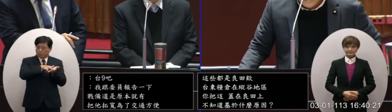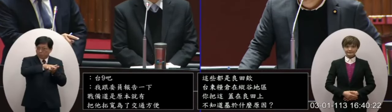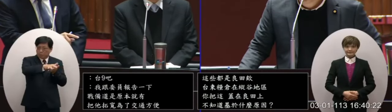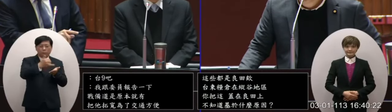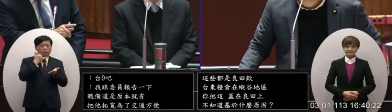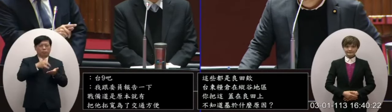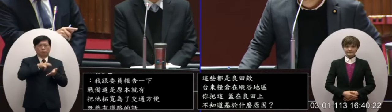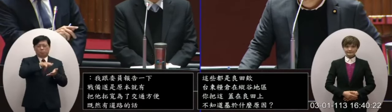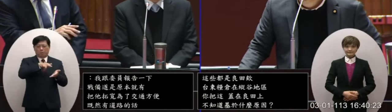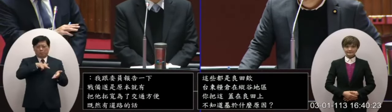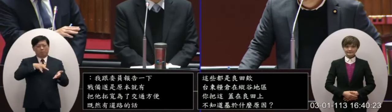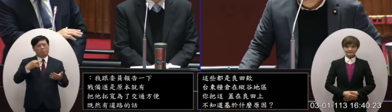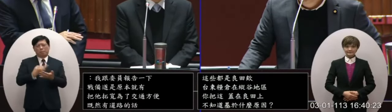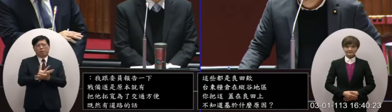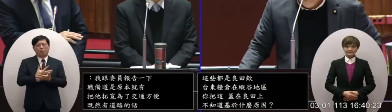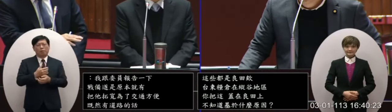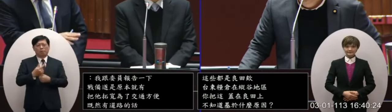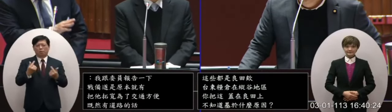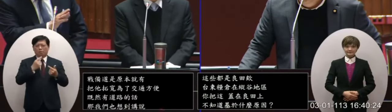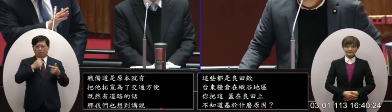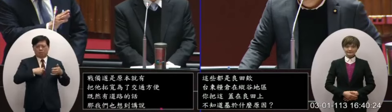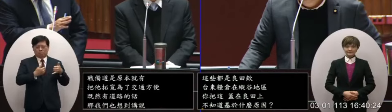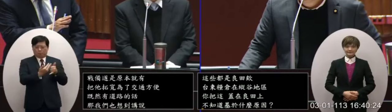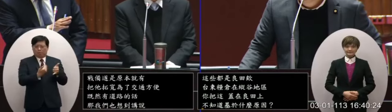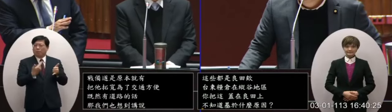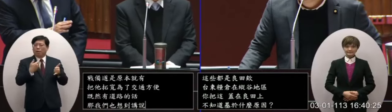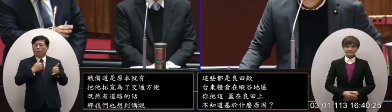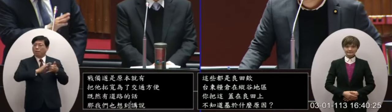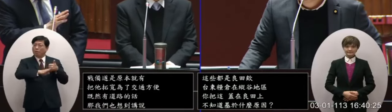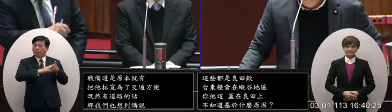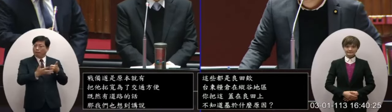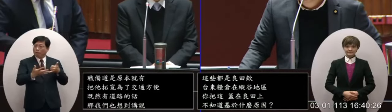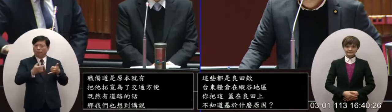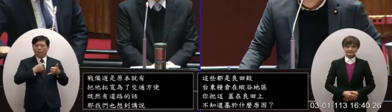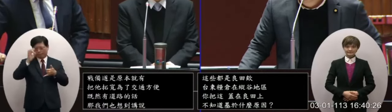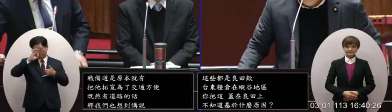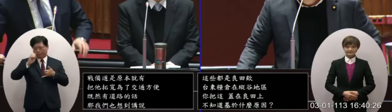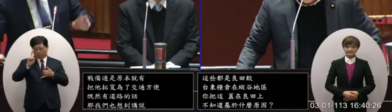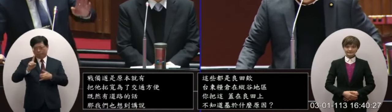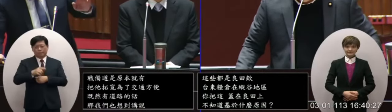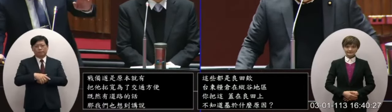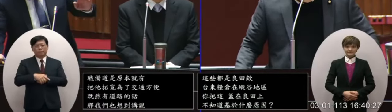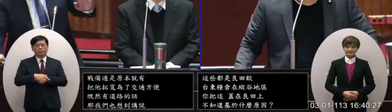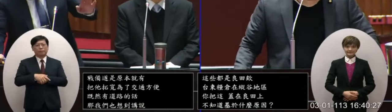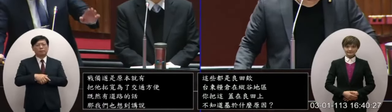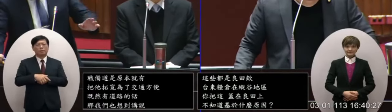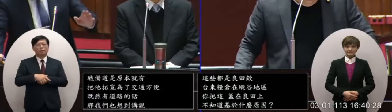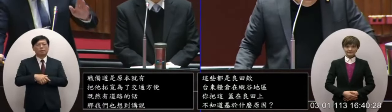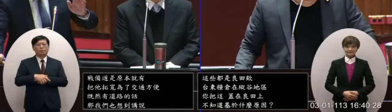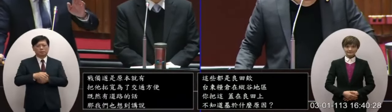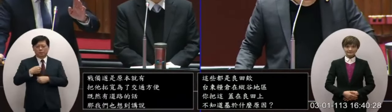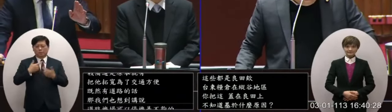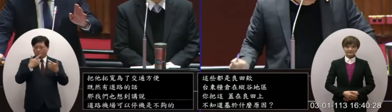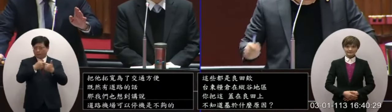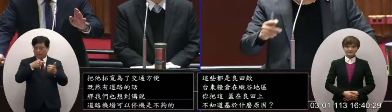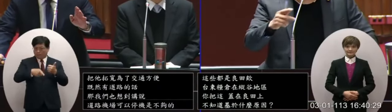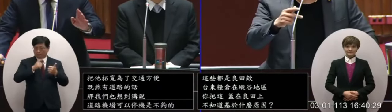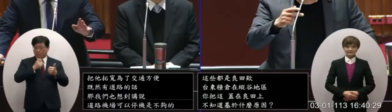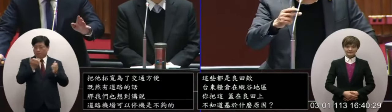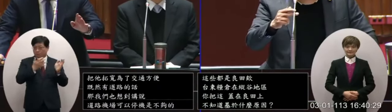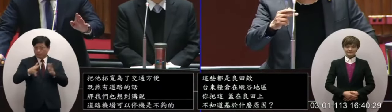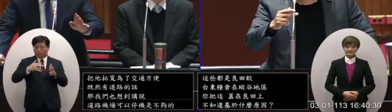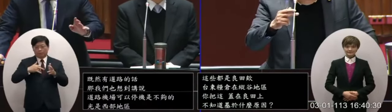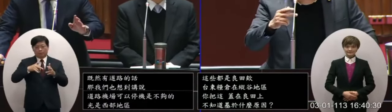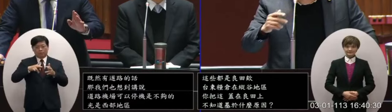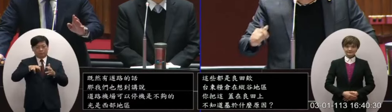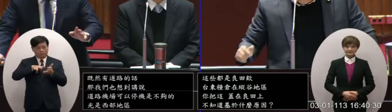停机啊，是不够的。光是西部地区，但花东地区我们也找到，主要但我们绝对不会讲说，为了要做一个战备